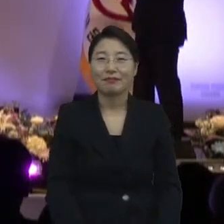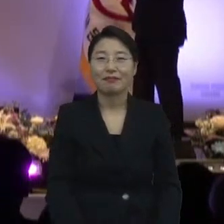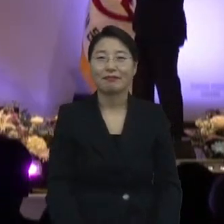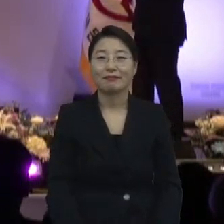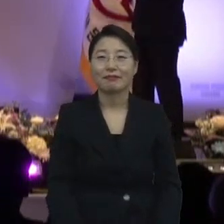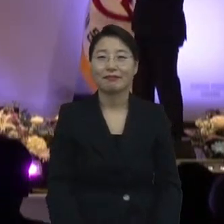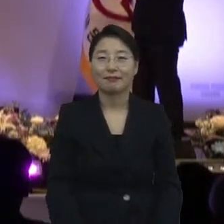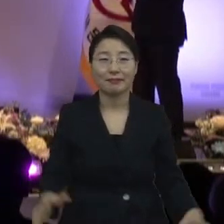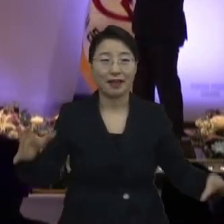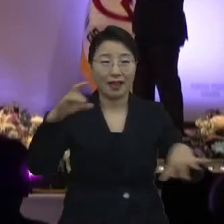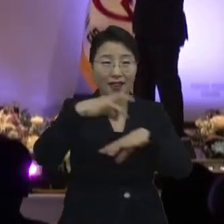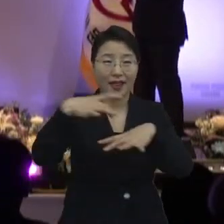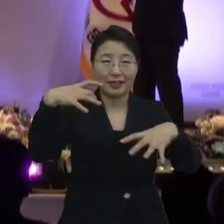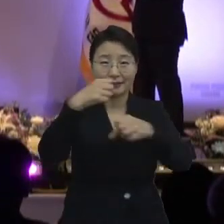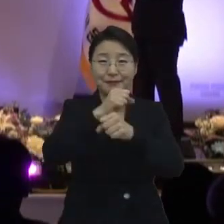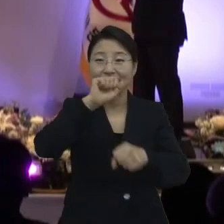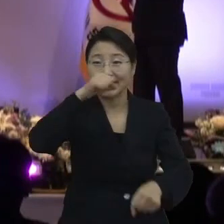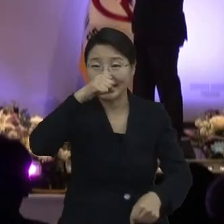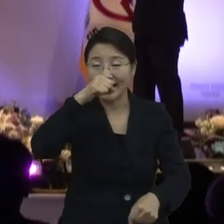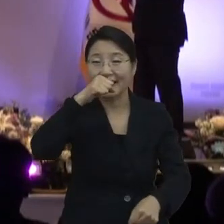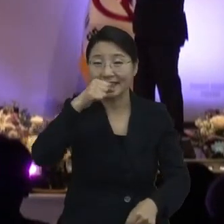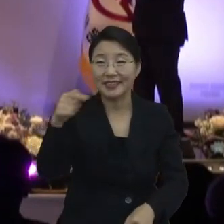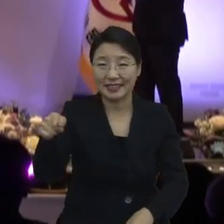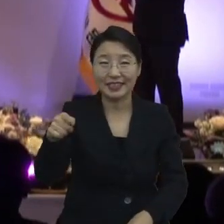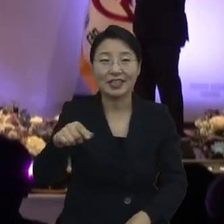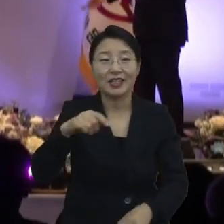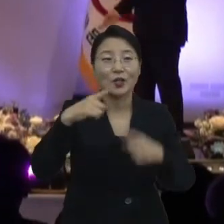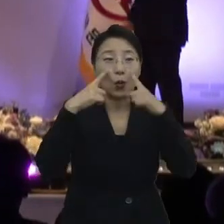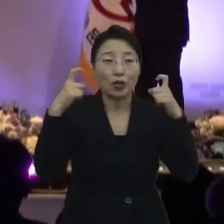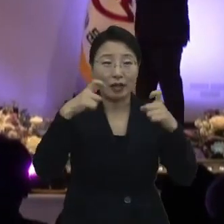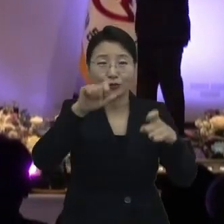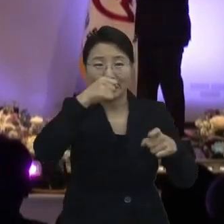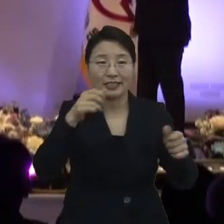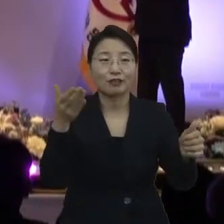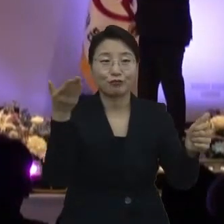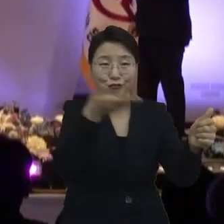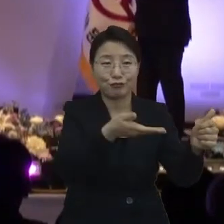전체 큰 틀에서의 예산은 이렇게 동대문에 배정이 됐고요.